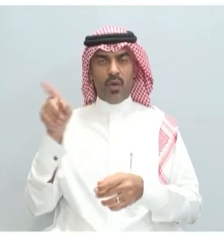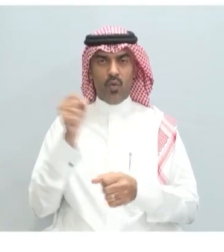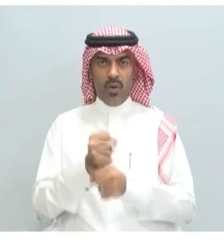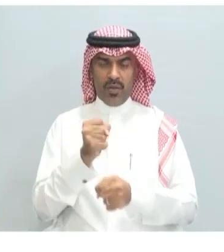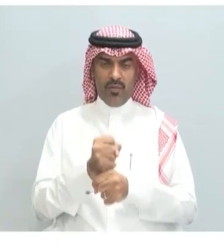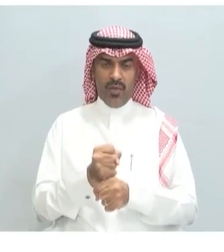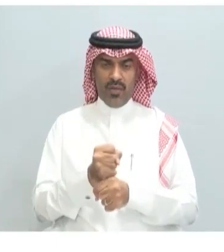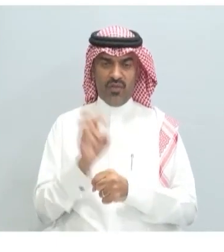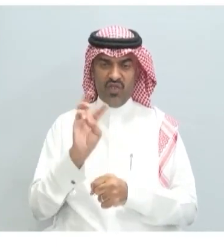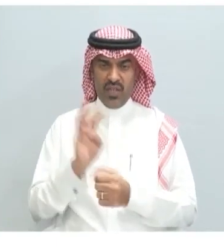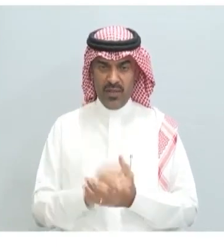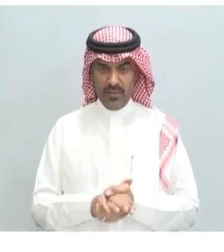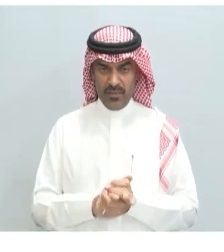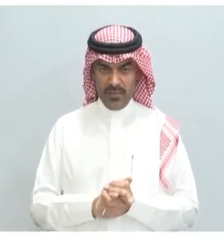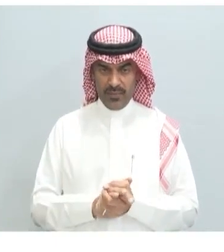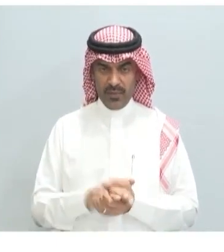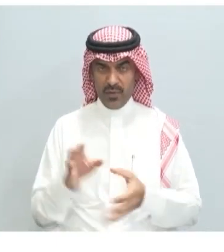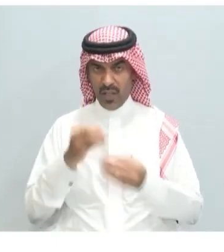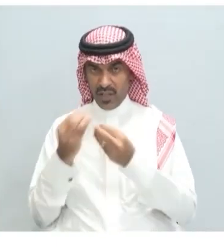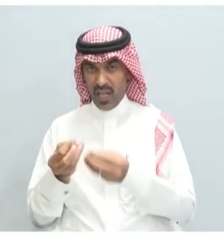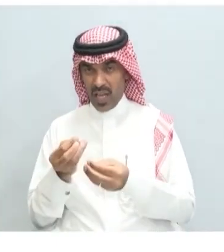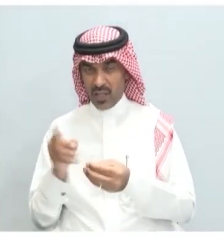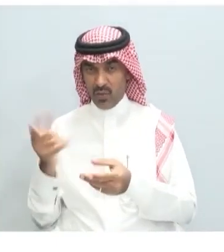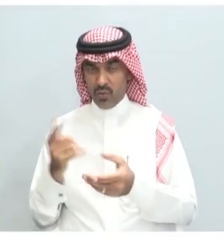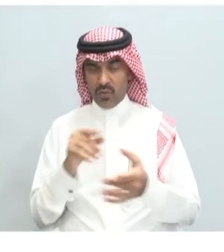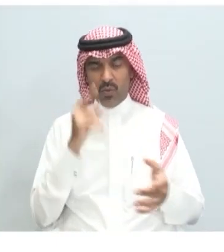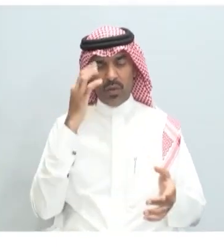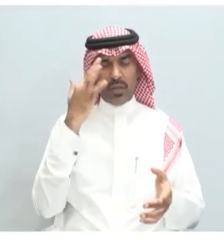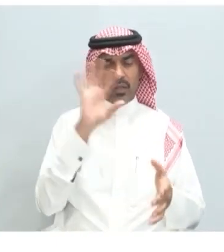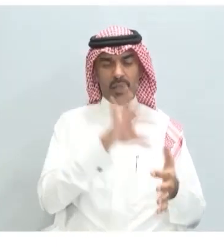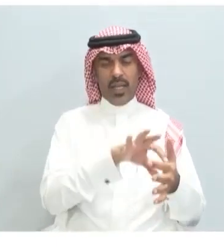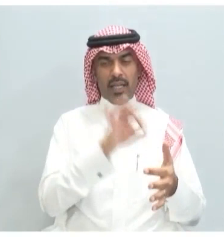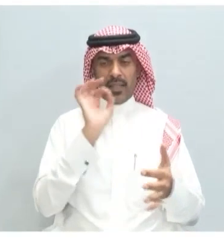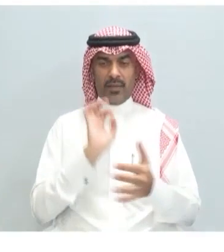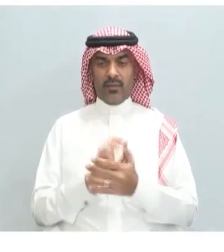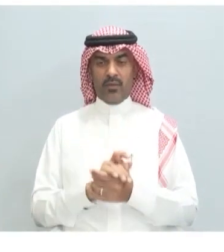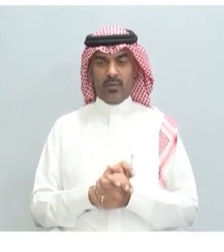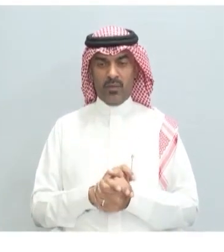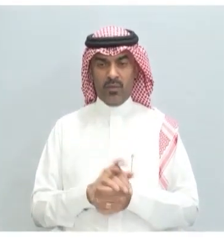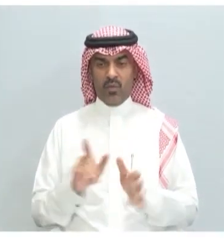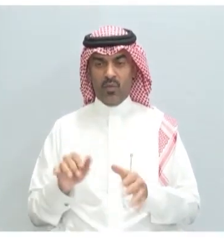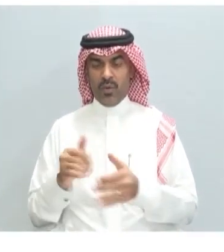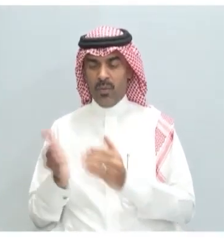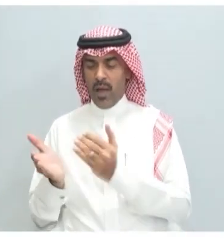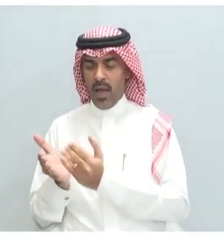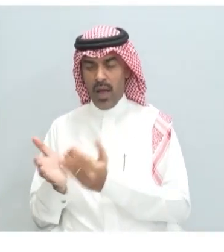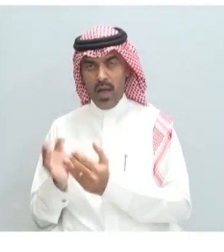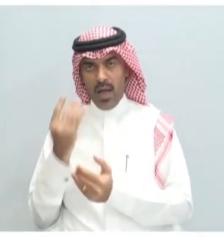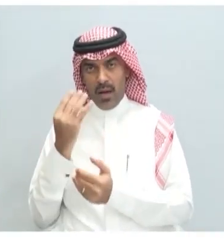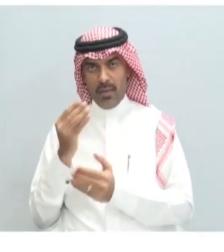سفر ست كتب ع ساعات ثلاث حقائب وسبع نظارات ما احتمال